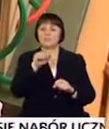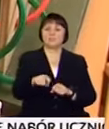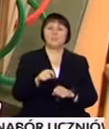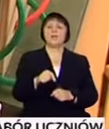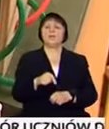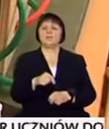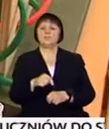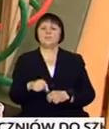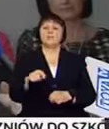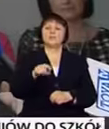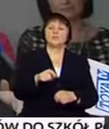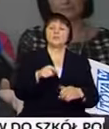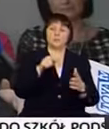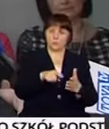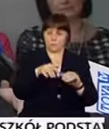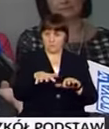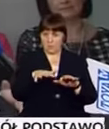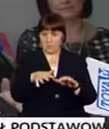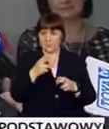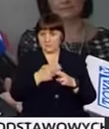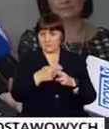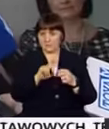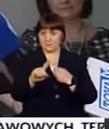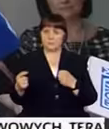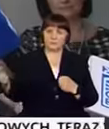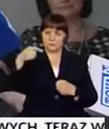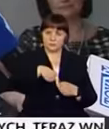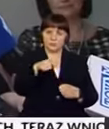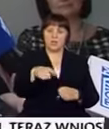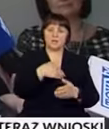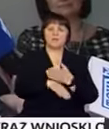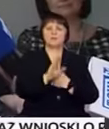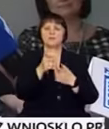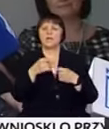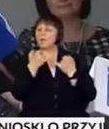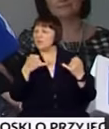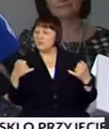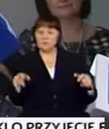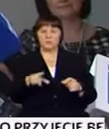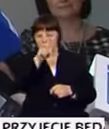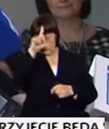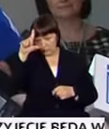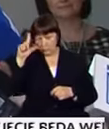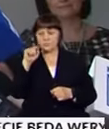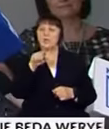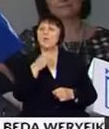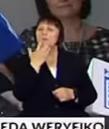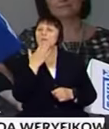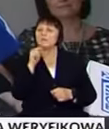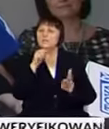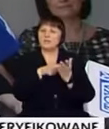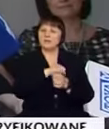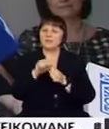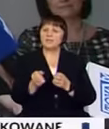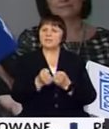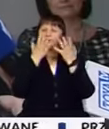sensoryczne. Wielu pacjentów, które tutaj przychodzi, I wychodzi jako zupełnie inni ludzie. Wiele osób mówi, że to jest cud, jaki